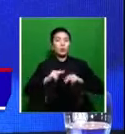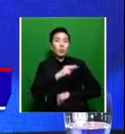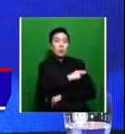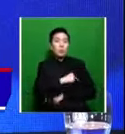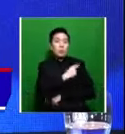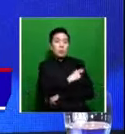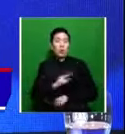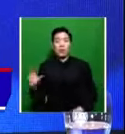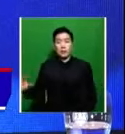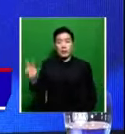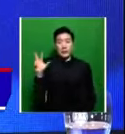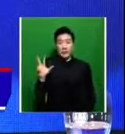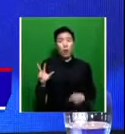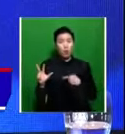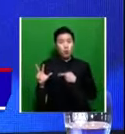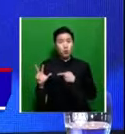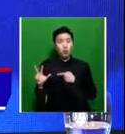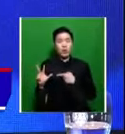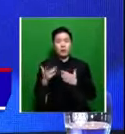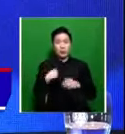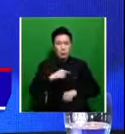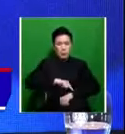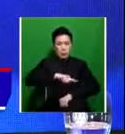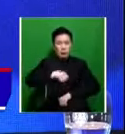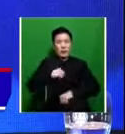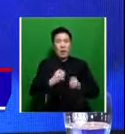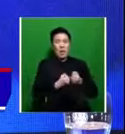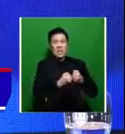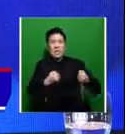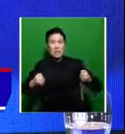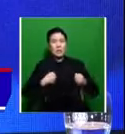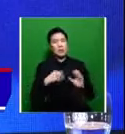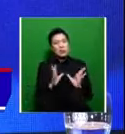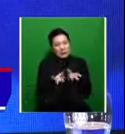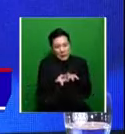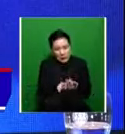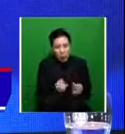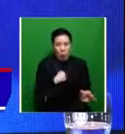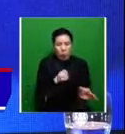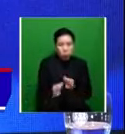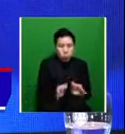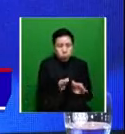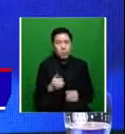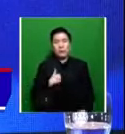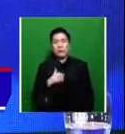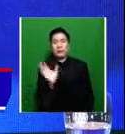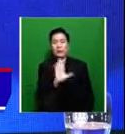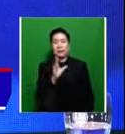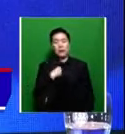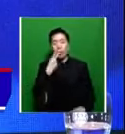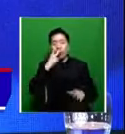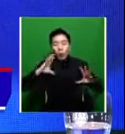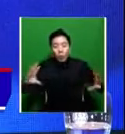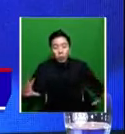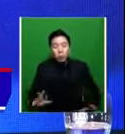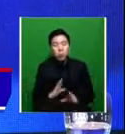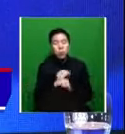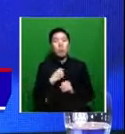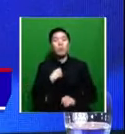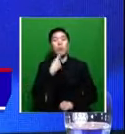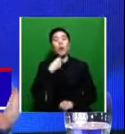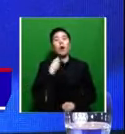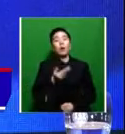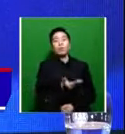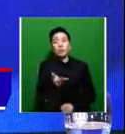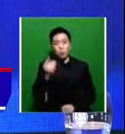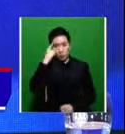านจะอยู่ที่นี่แล้วผมไม่อยากจะใช้เวลาในการลงรายละเอียดนะครับบอกเป็นภาพรวมๆให้พี่น้องทั้งหลายได้รับท